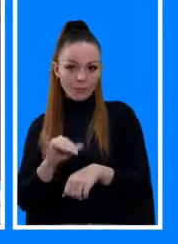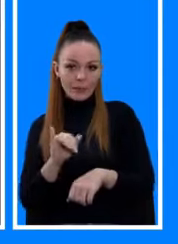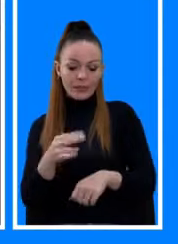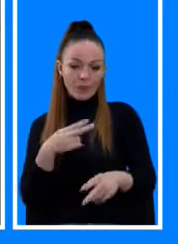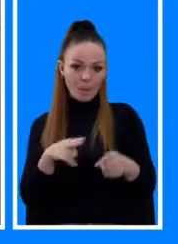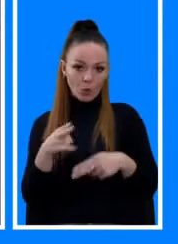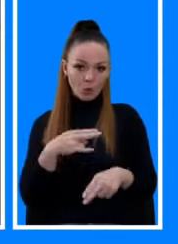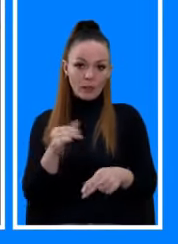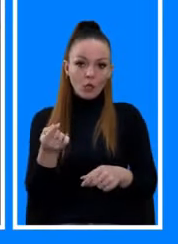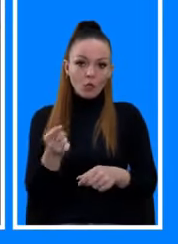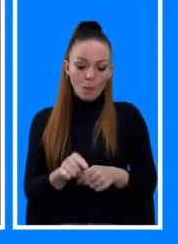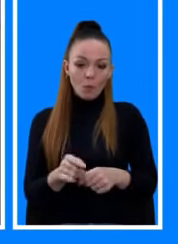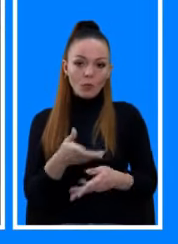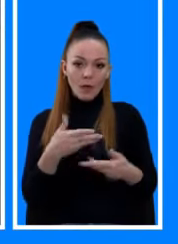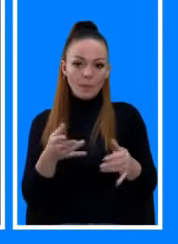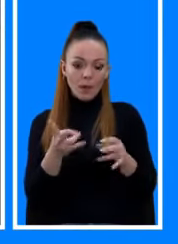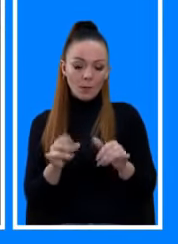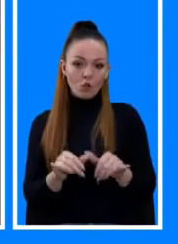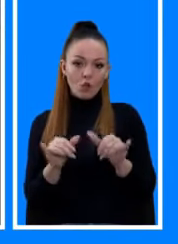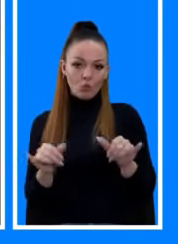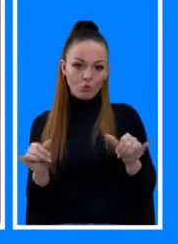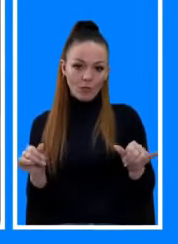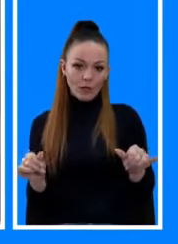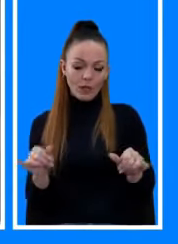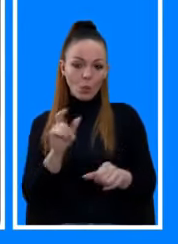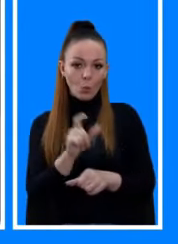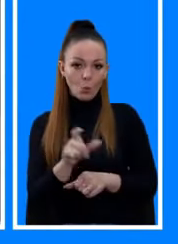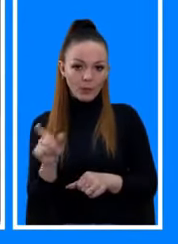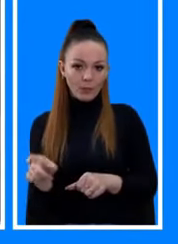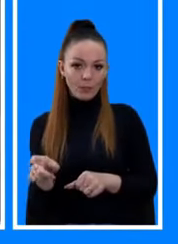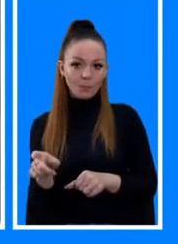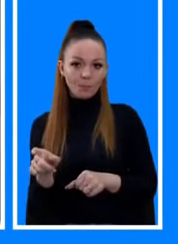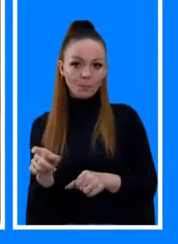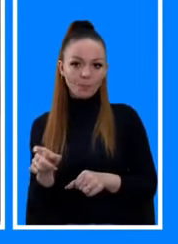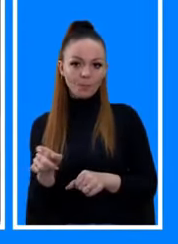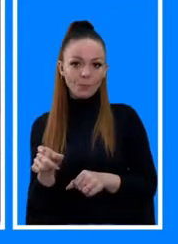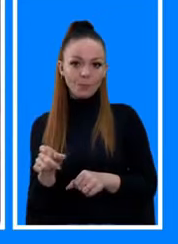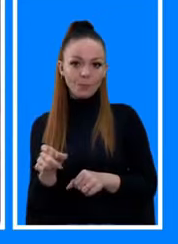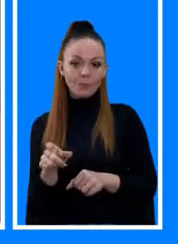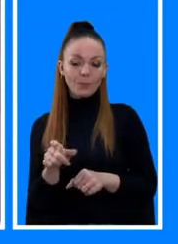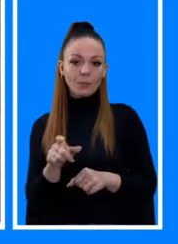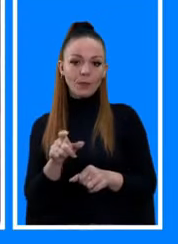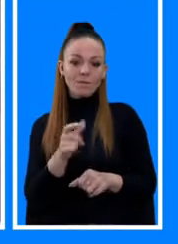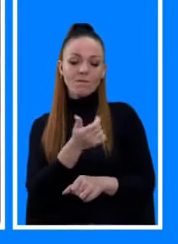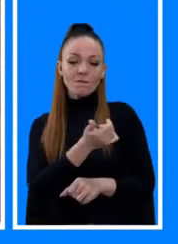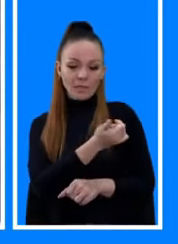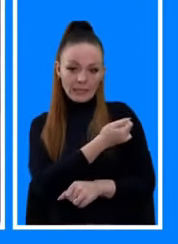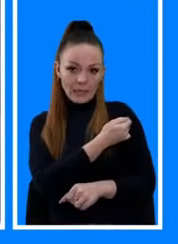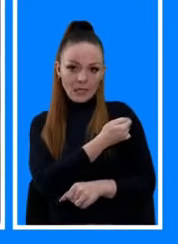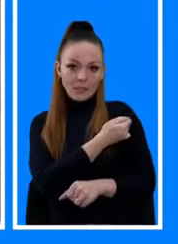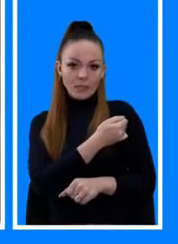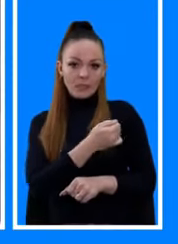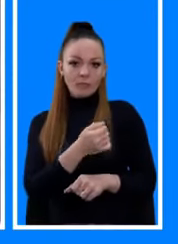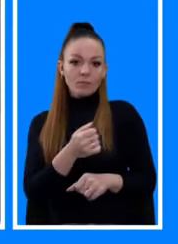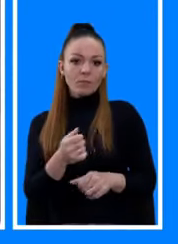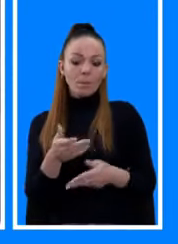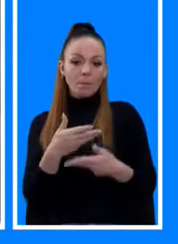нам треба нарощувати. Люди, нарощувати темпи вакцинації. Ми